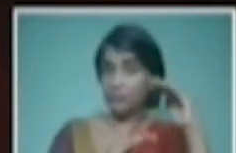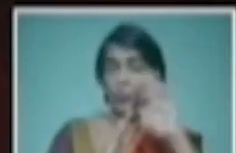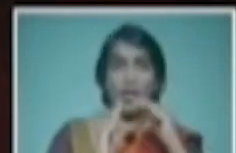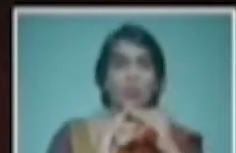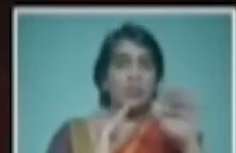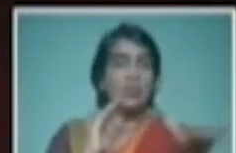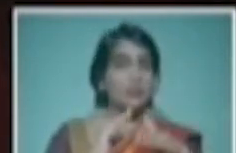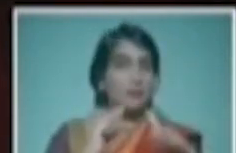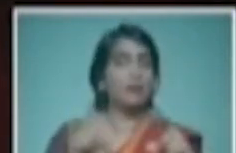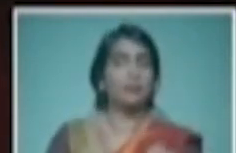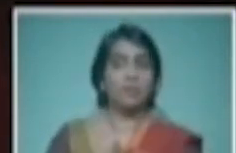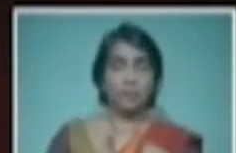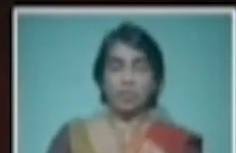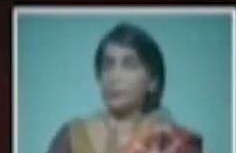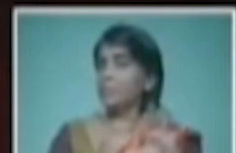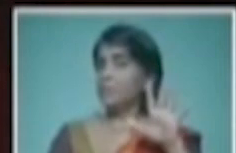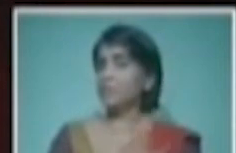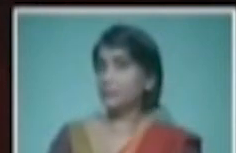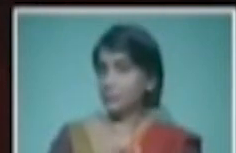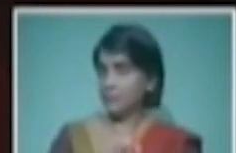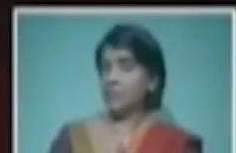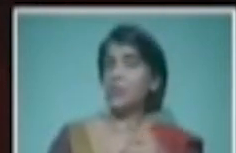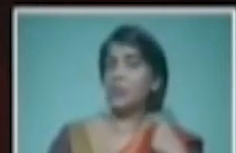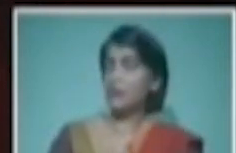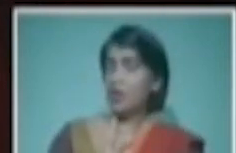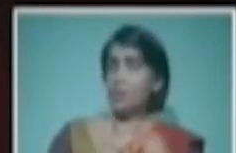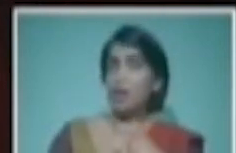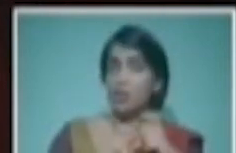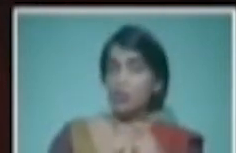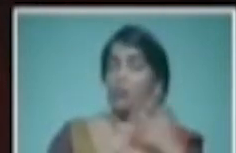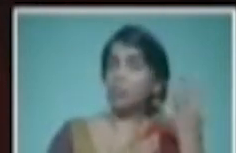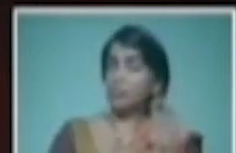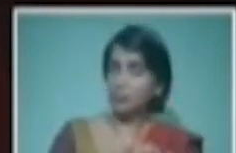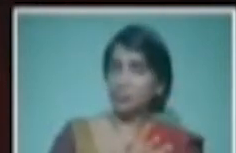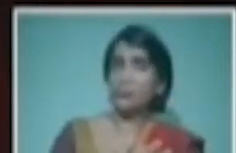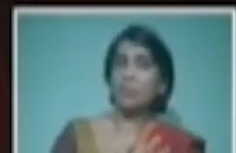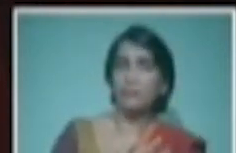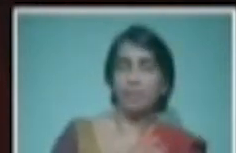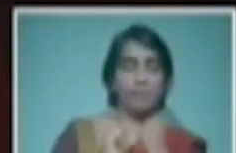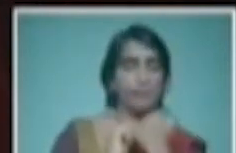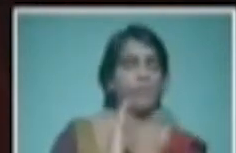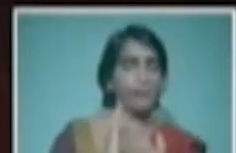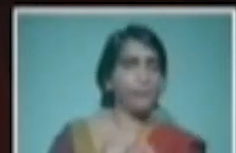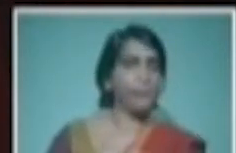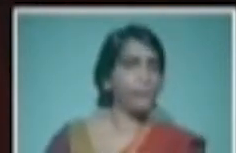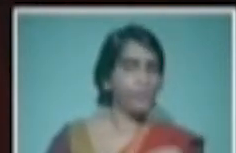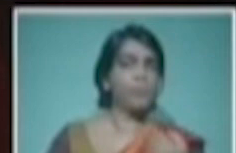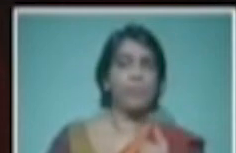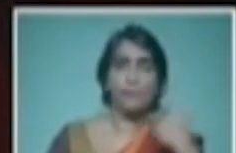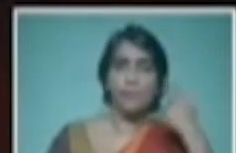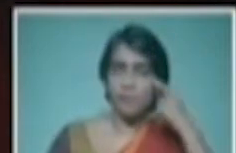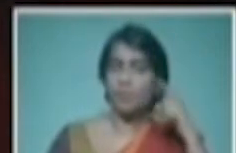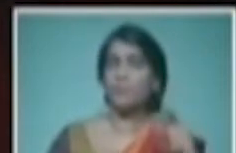හැටියට ප්‍රතිනිර්මාණය කරලා රටට ඩොලර් රුපියන වැඩපිළිවෙලක් ක්‍රියාත්මක කරන්න මම හිතනවා